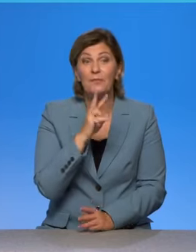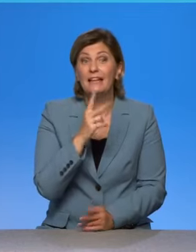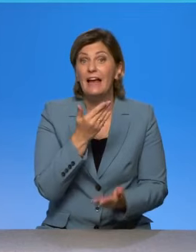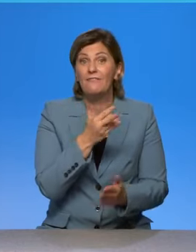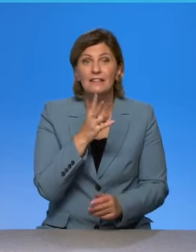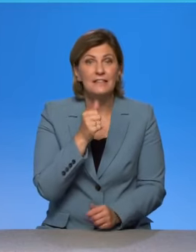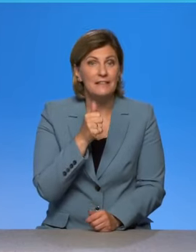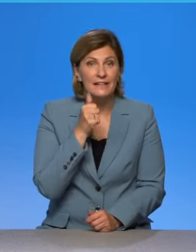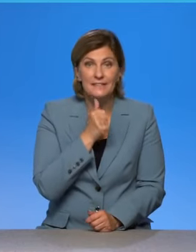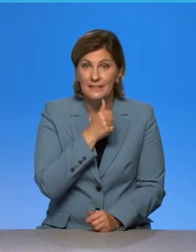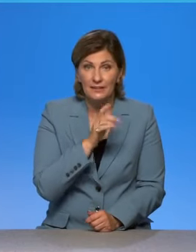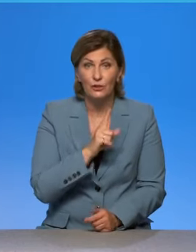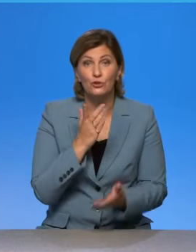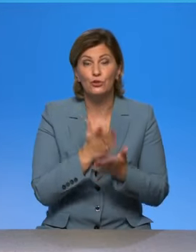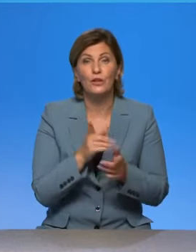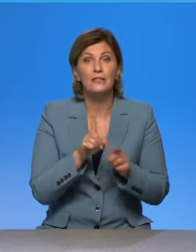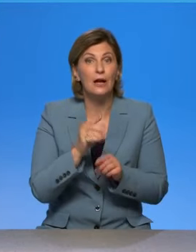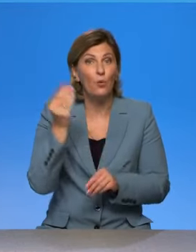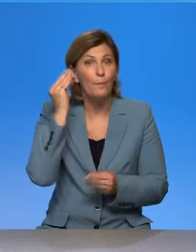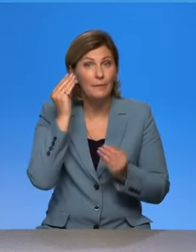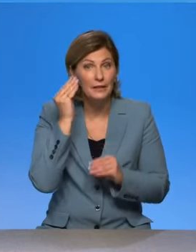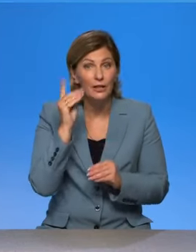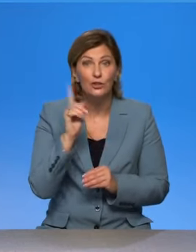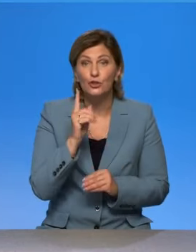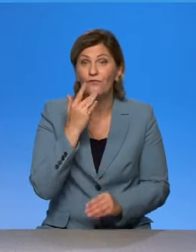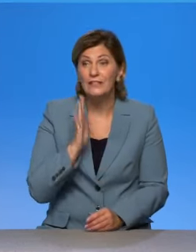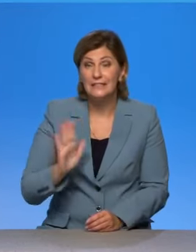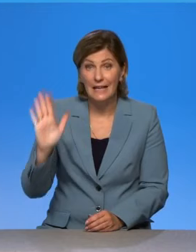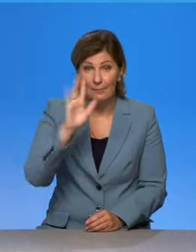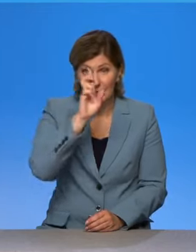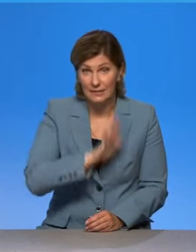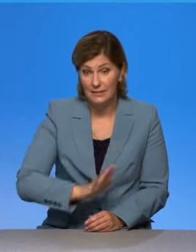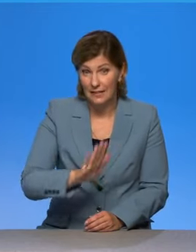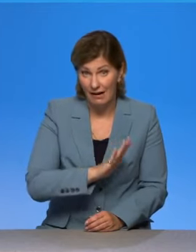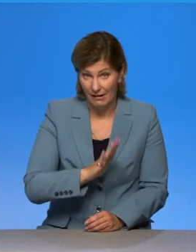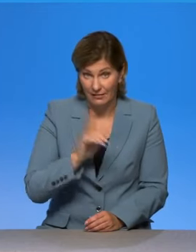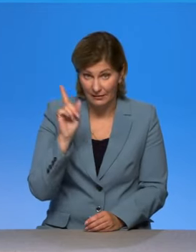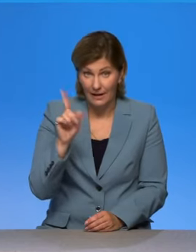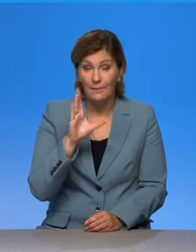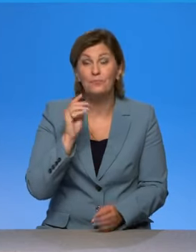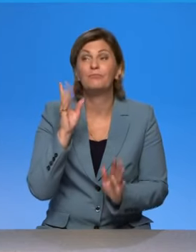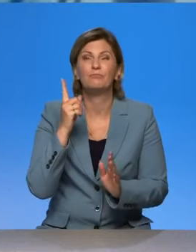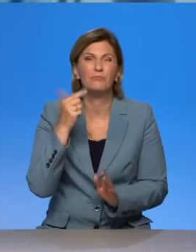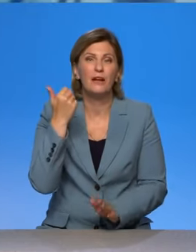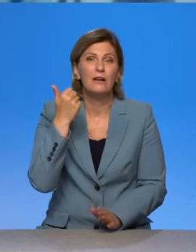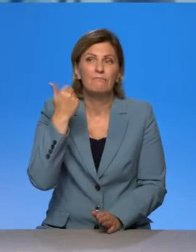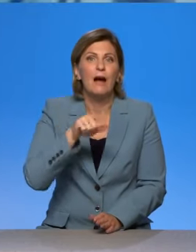что существует такая точка зрения, что в западных странах и в первую голову в США специально